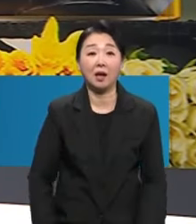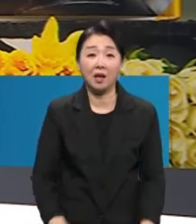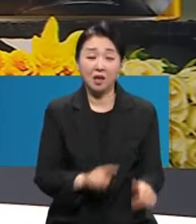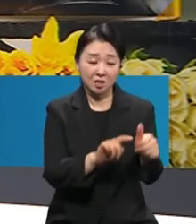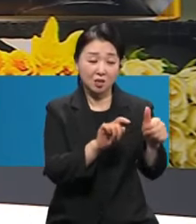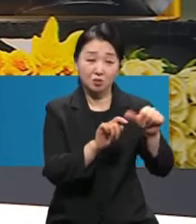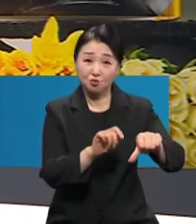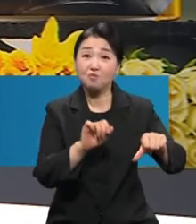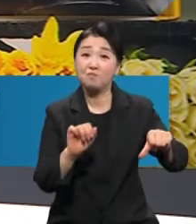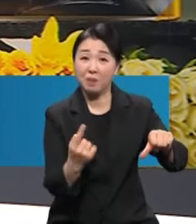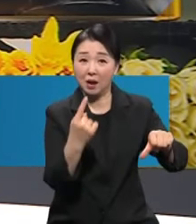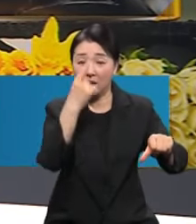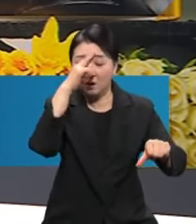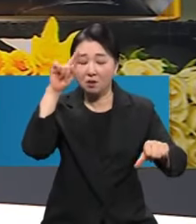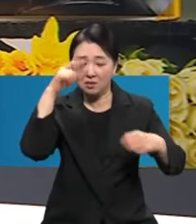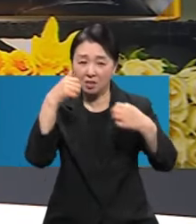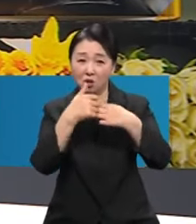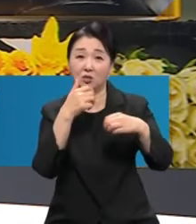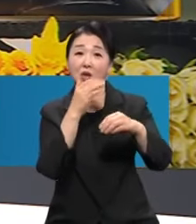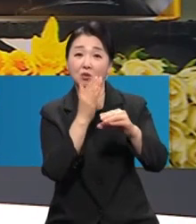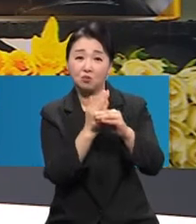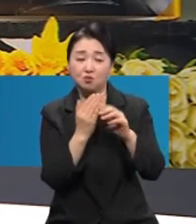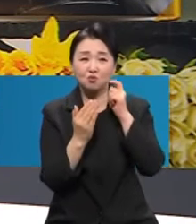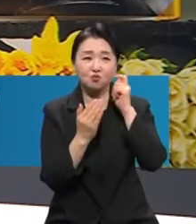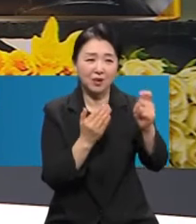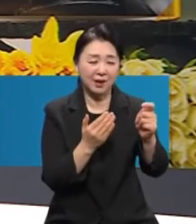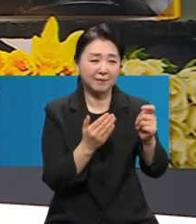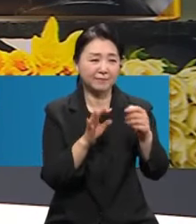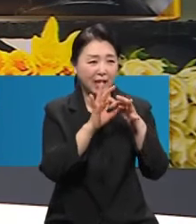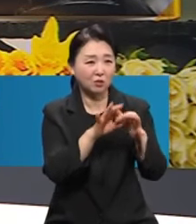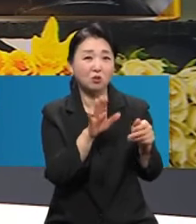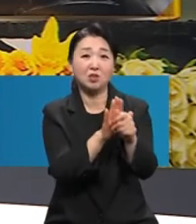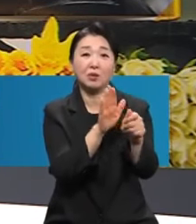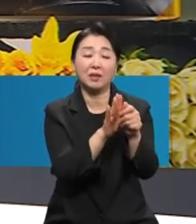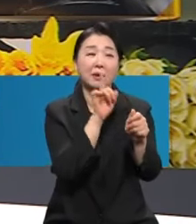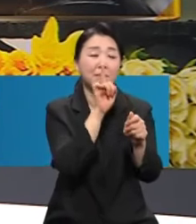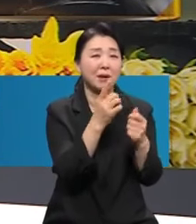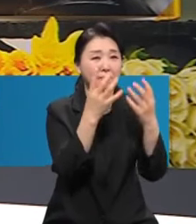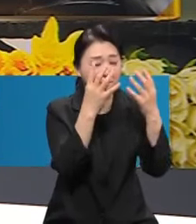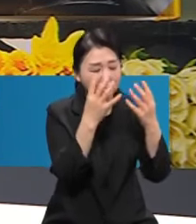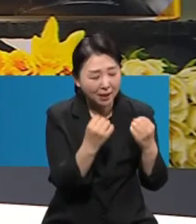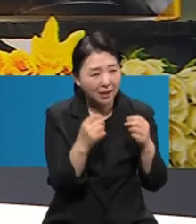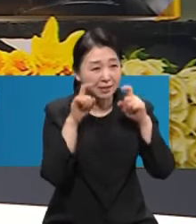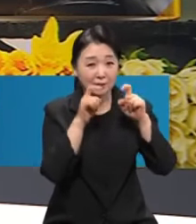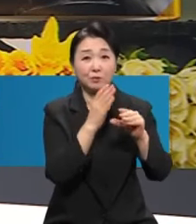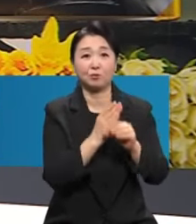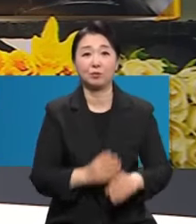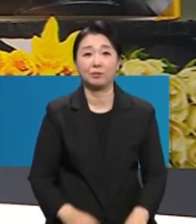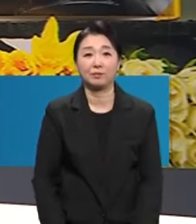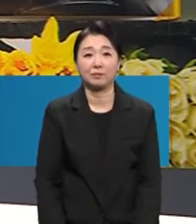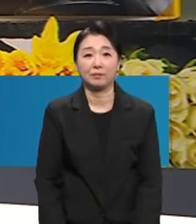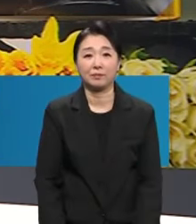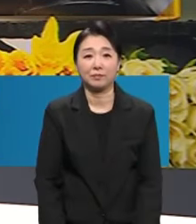그의 죽음으로 러시아와 전쟁 중인 우크라이나를 계속 지원해야 한다는 목소리가 커질지 주목됩니다. 워싱턴에서 김필규